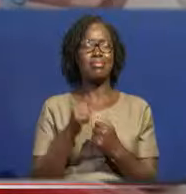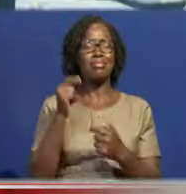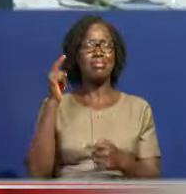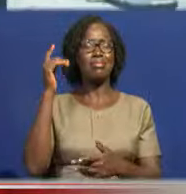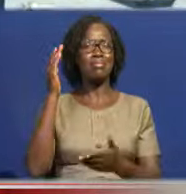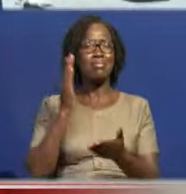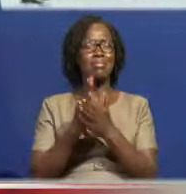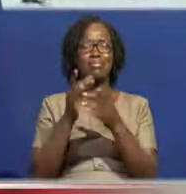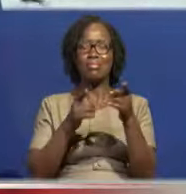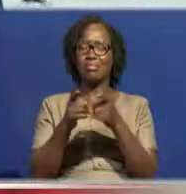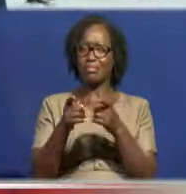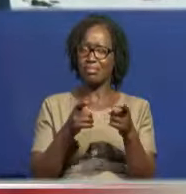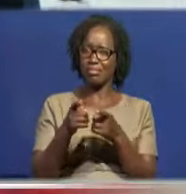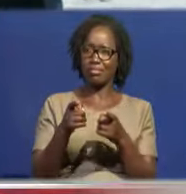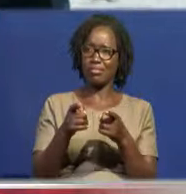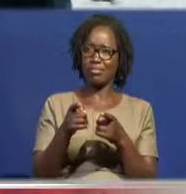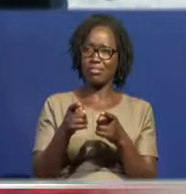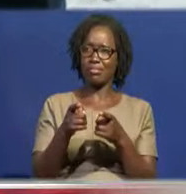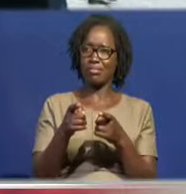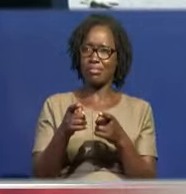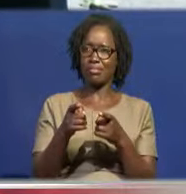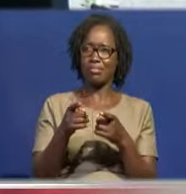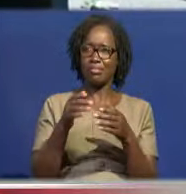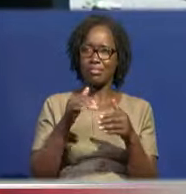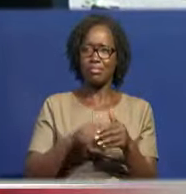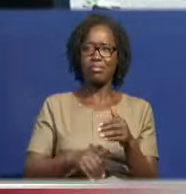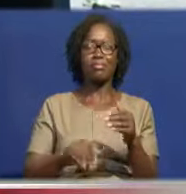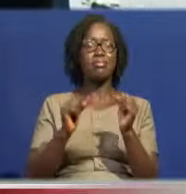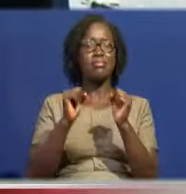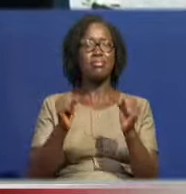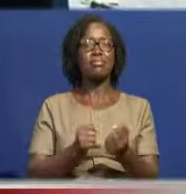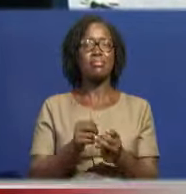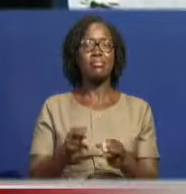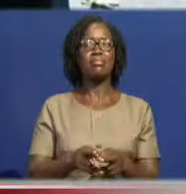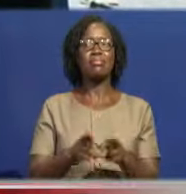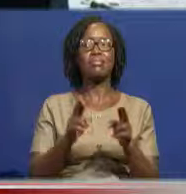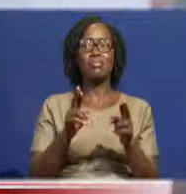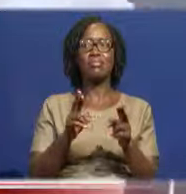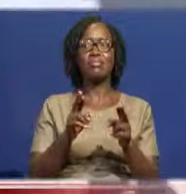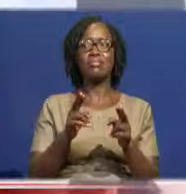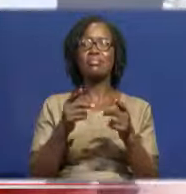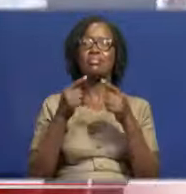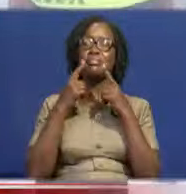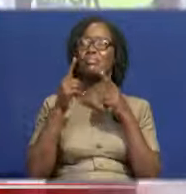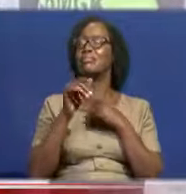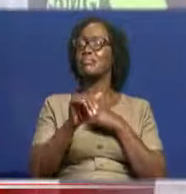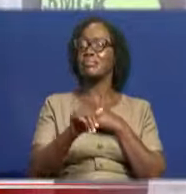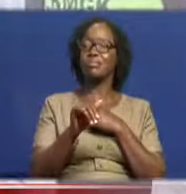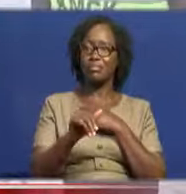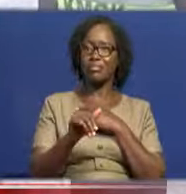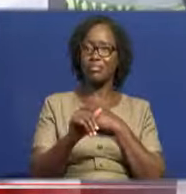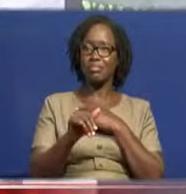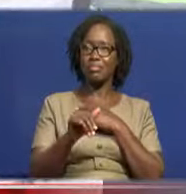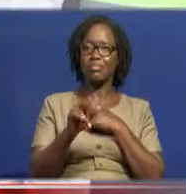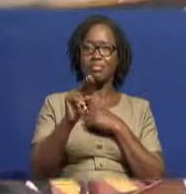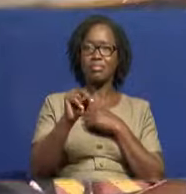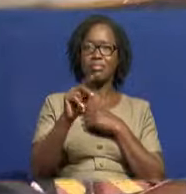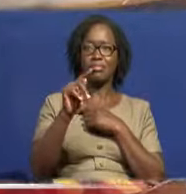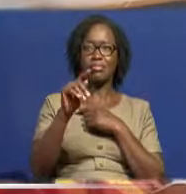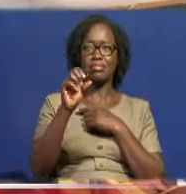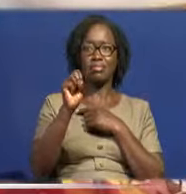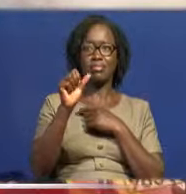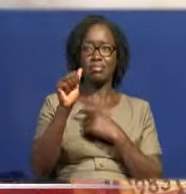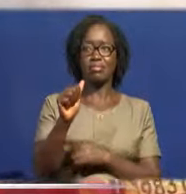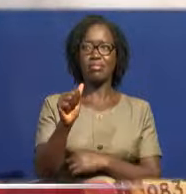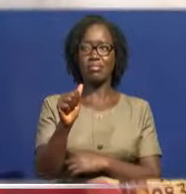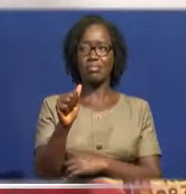zizuiwe. Ili kuhakikisha sheria za usalama barabarani zinazingatiwa, waziri ametangaza kwamba halmashauri ya kitaifa ya uchukuzi na